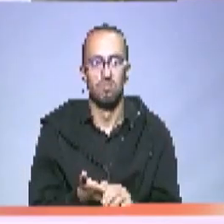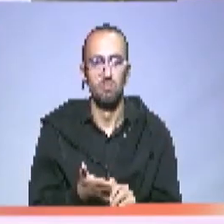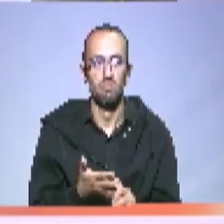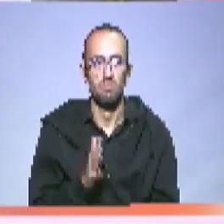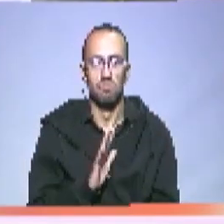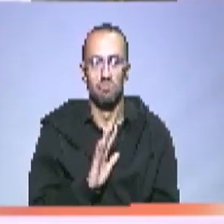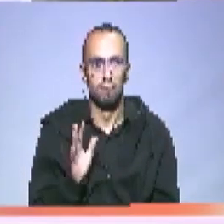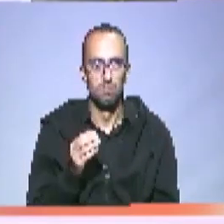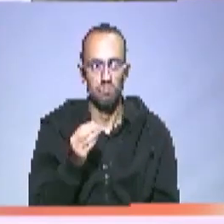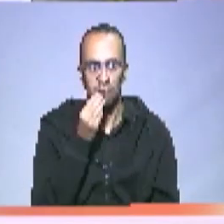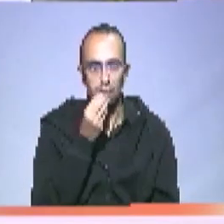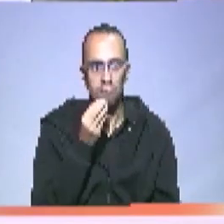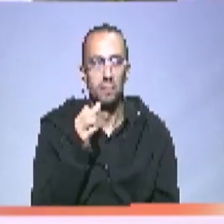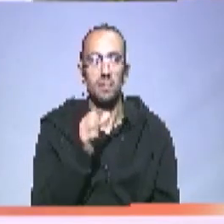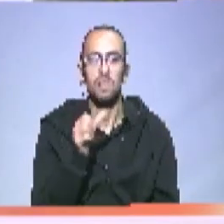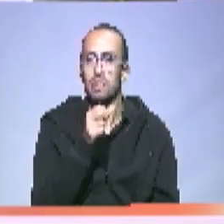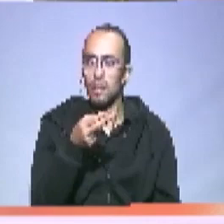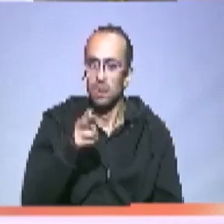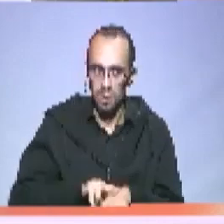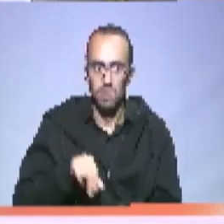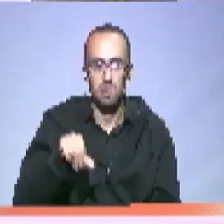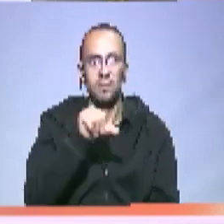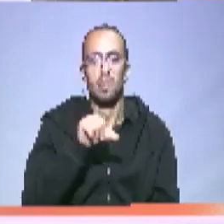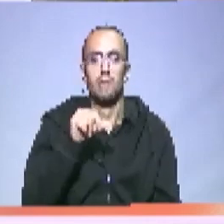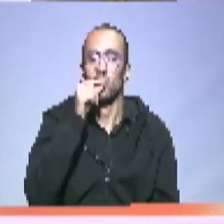كمان، برافو عليكي، بشويه زيت زيتون كمان.